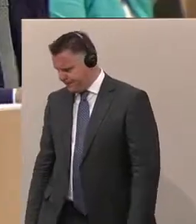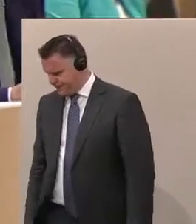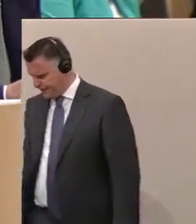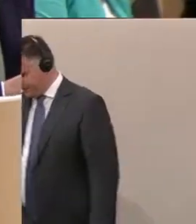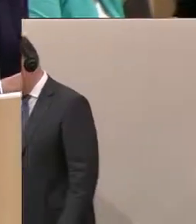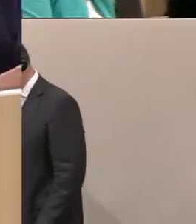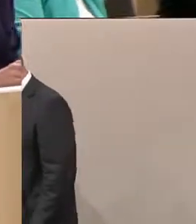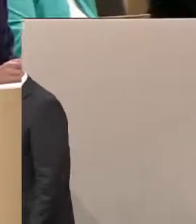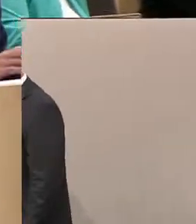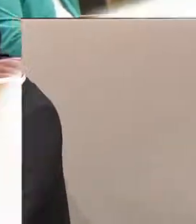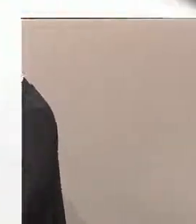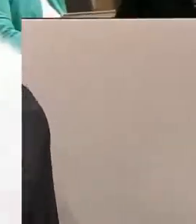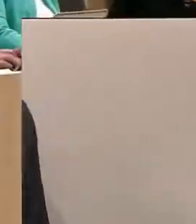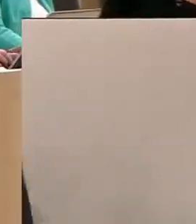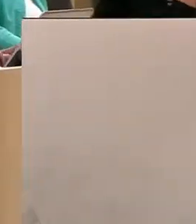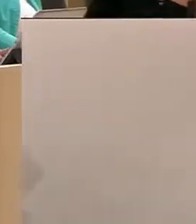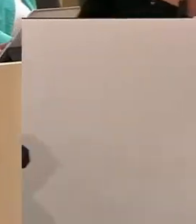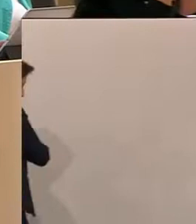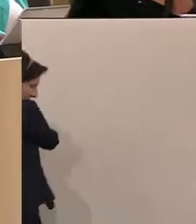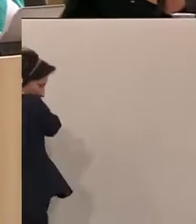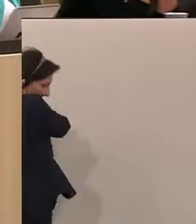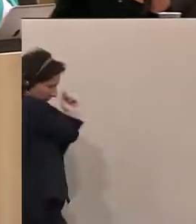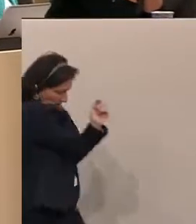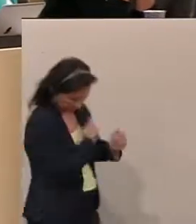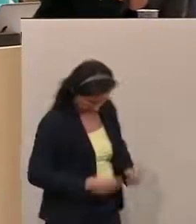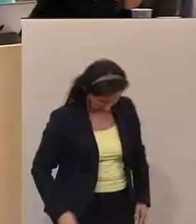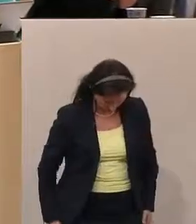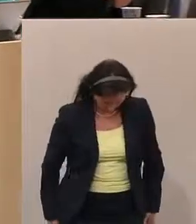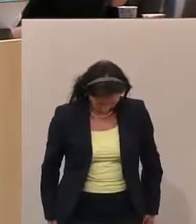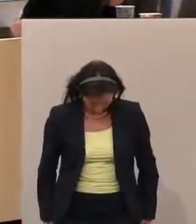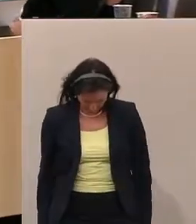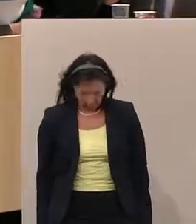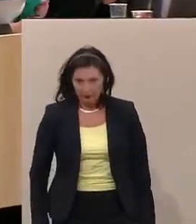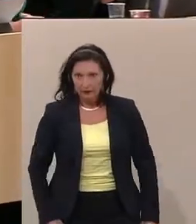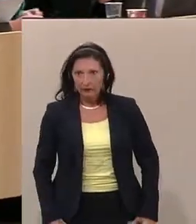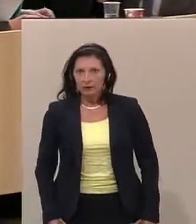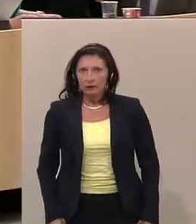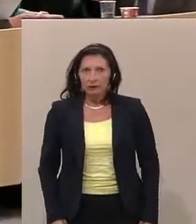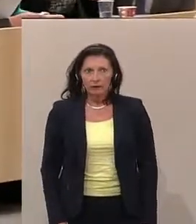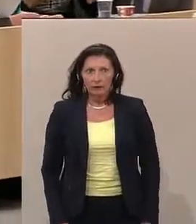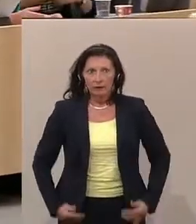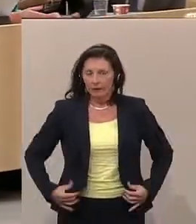NEOS kritisiert, dass in Sachen Kinderbetreuungsangebote mit der neuen Regierung nichts weitergeht.